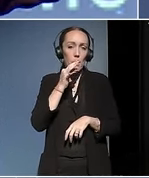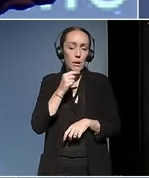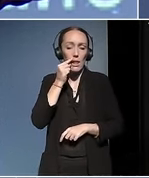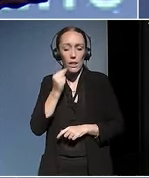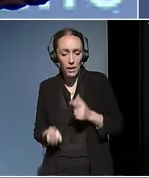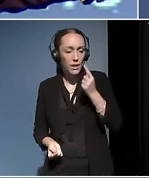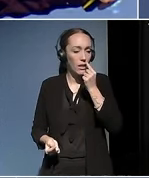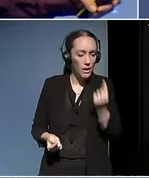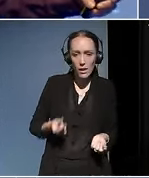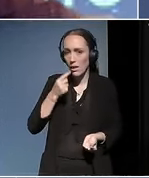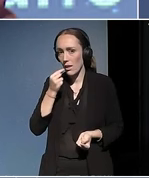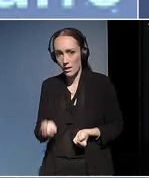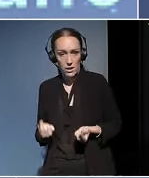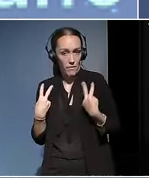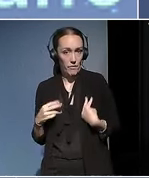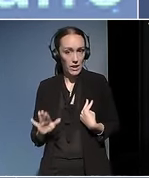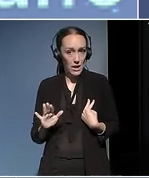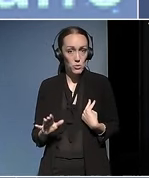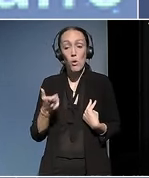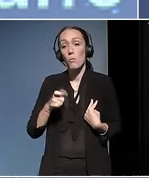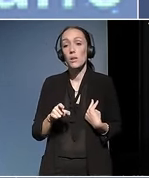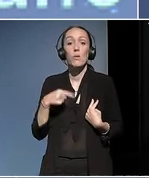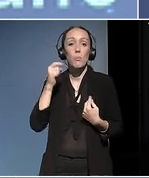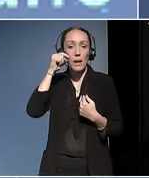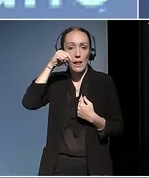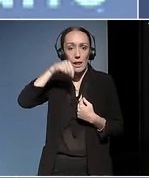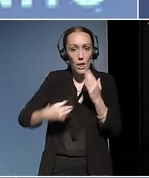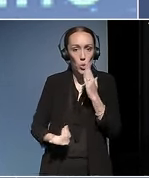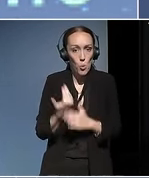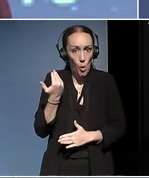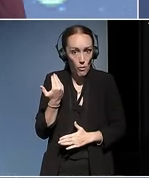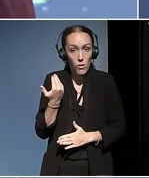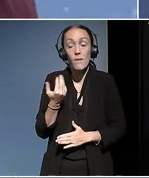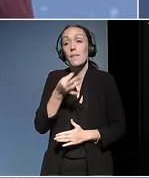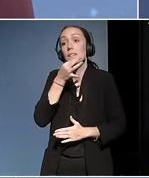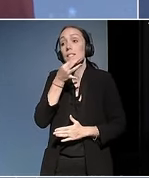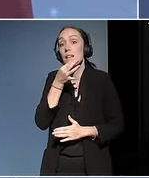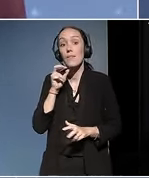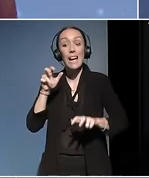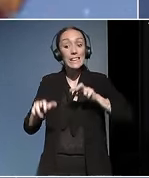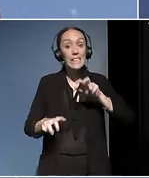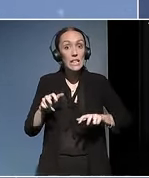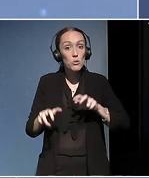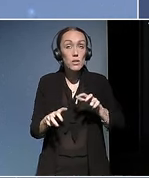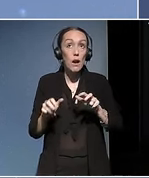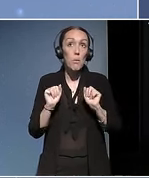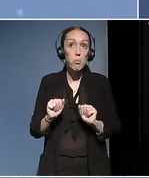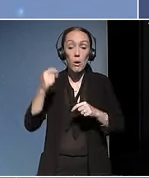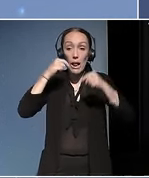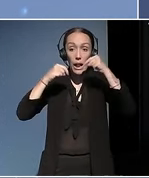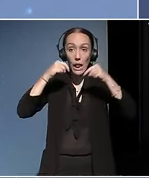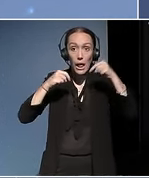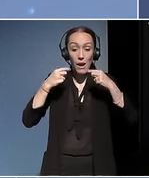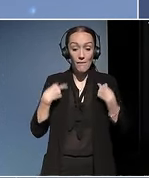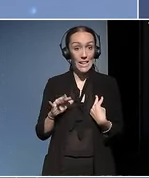denti sparsi i denti ricrescano quindi un dinosauro poteva produrre centinaia di denti